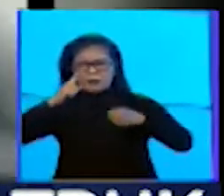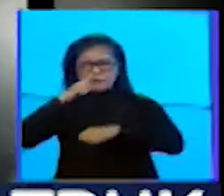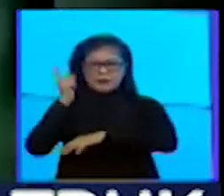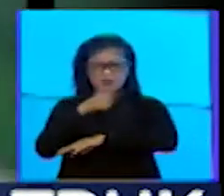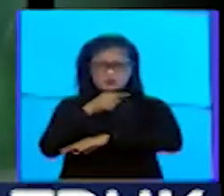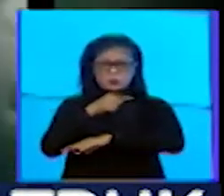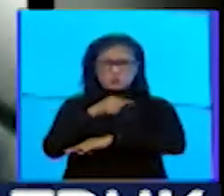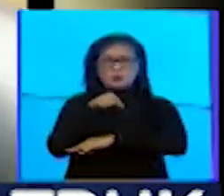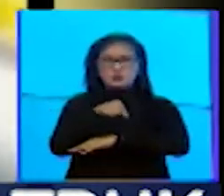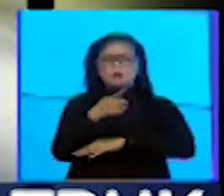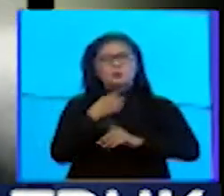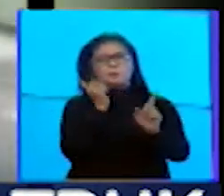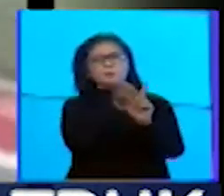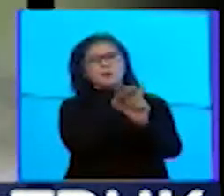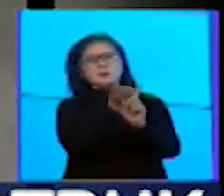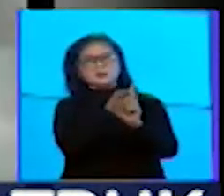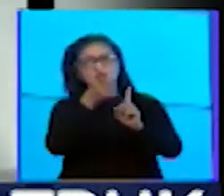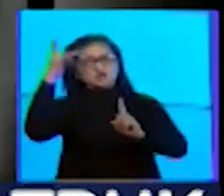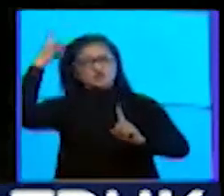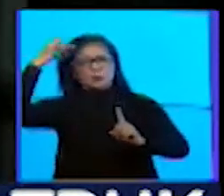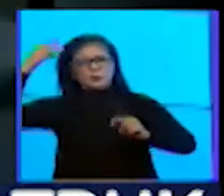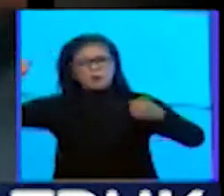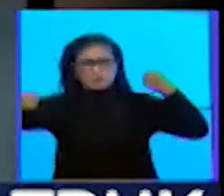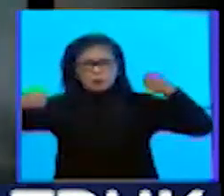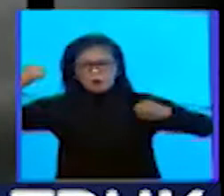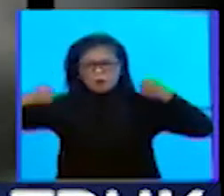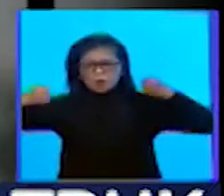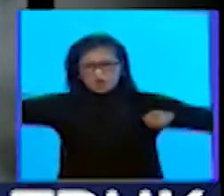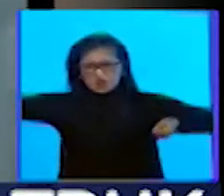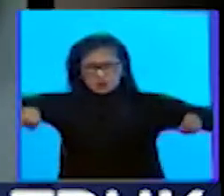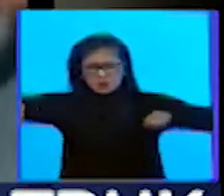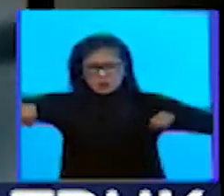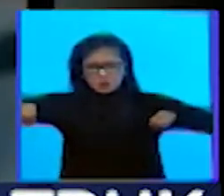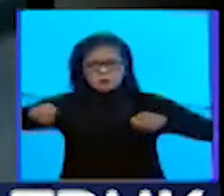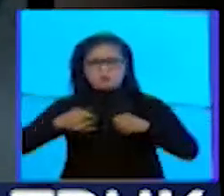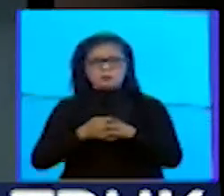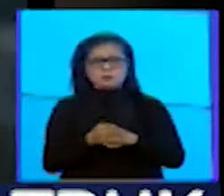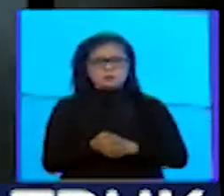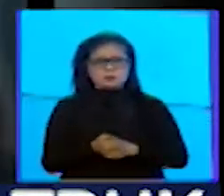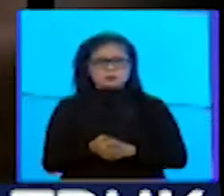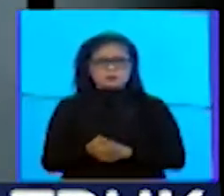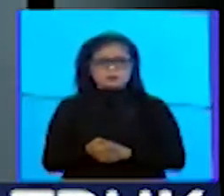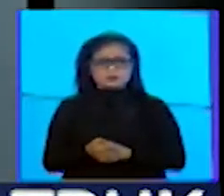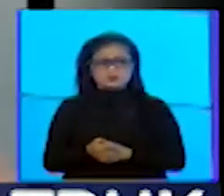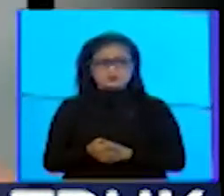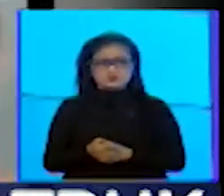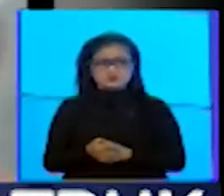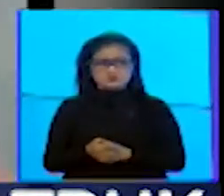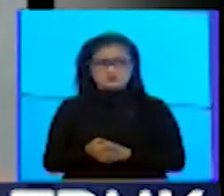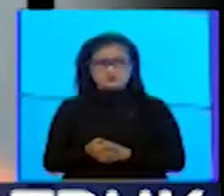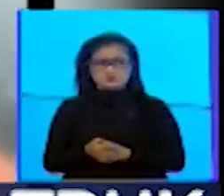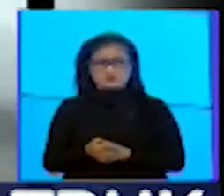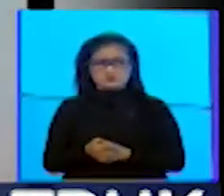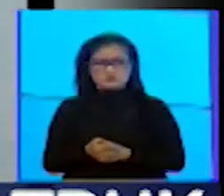menuju gerbang tol Cawang. Arah ini turun berhenti saya di arah Halim KM. Kawanan derek ini